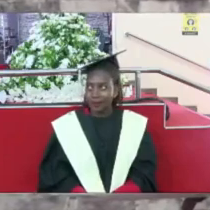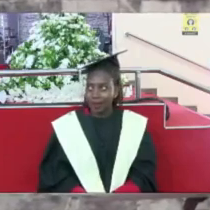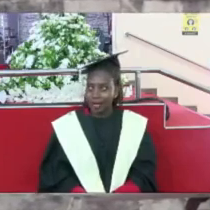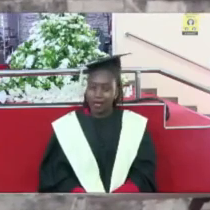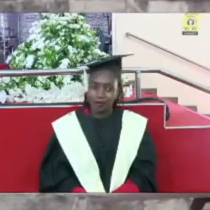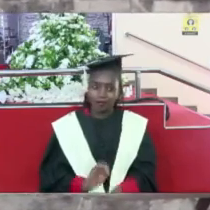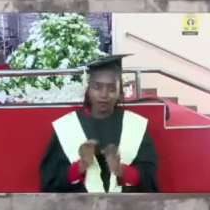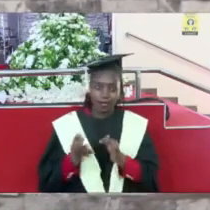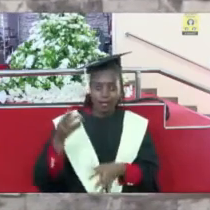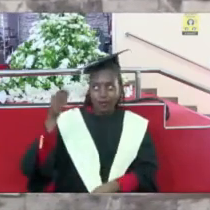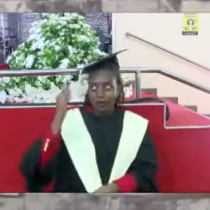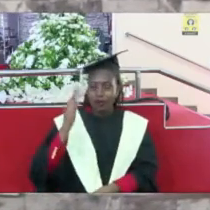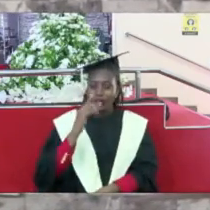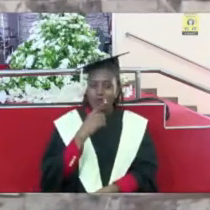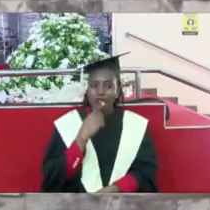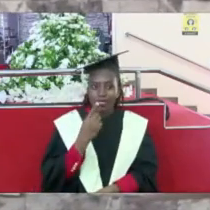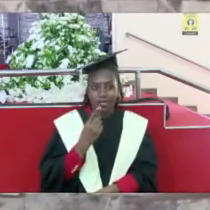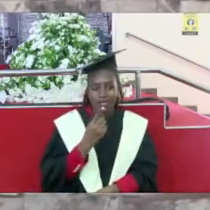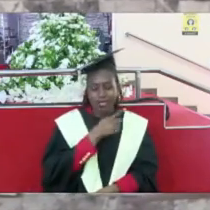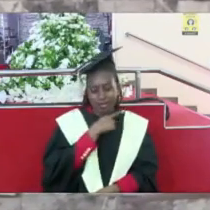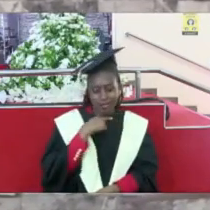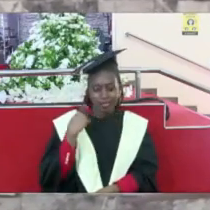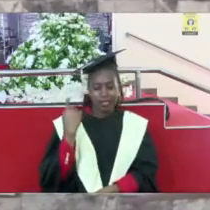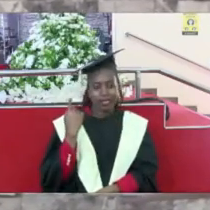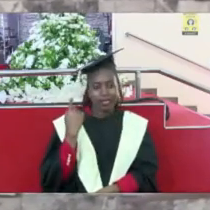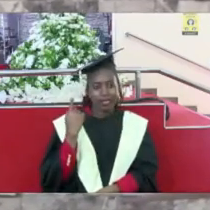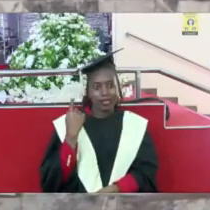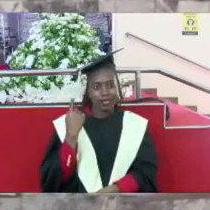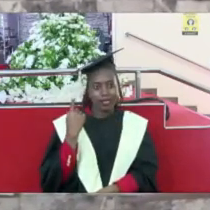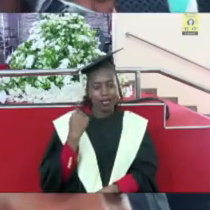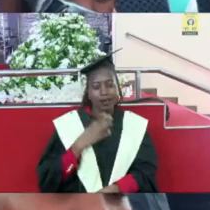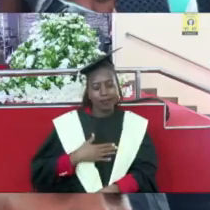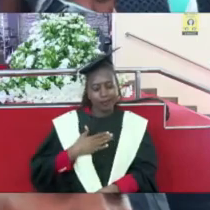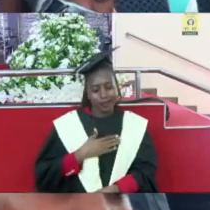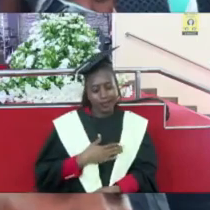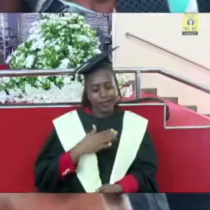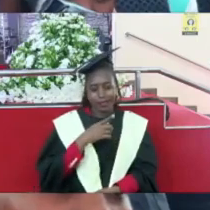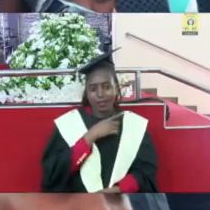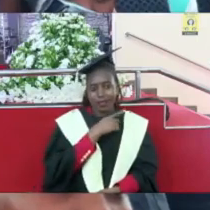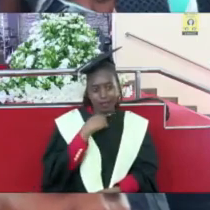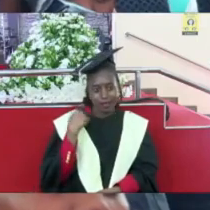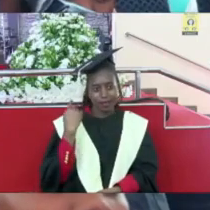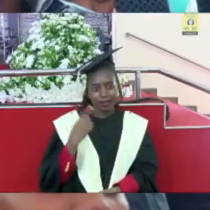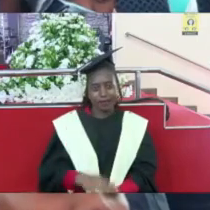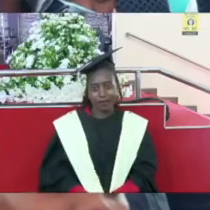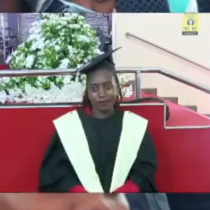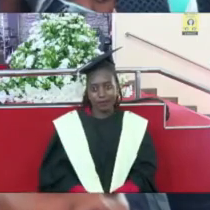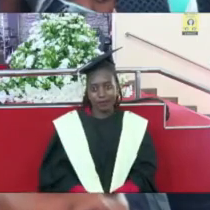If God says kill it. Akisema Mungu iwe. Actually kill it. Iwe.